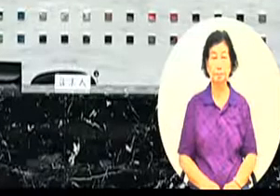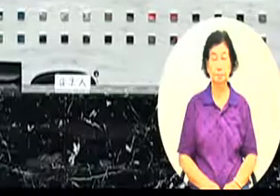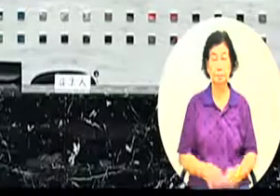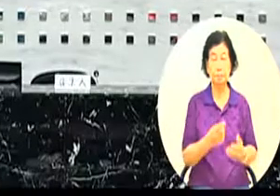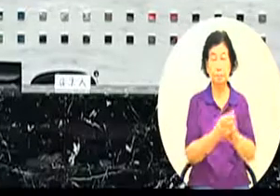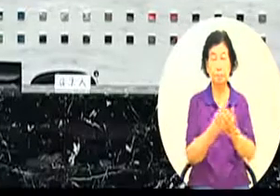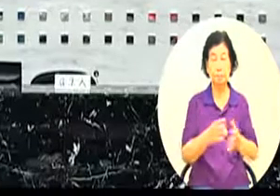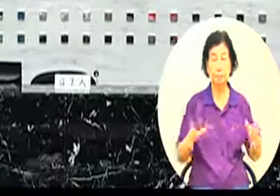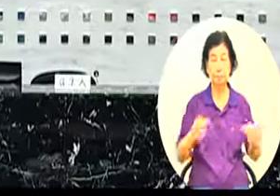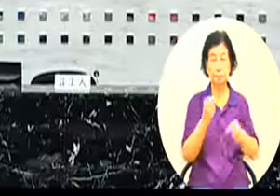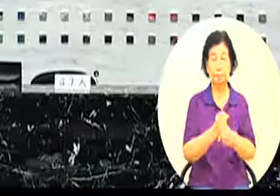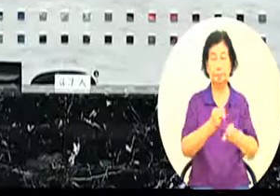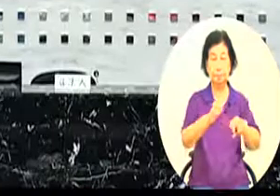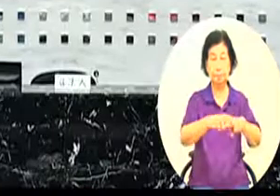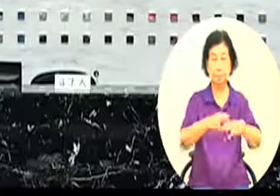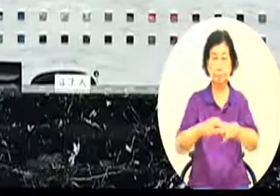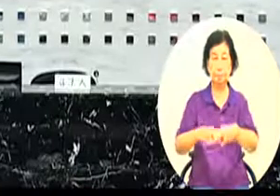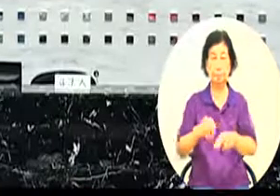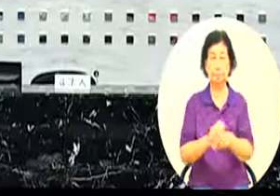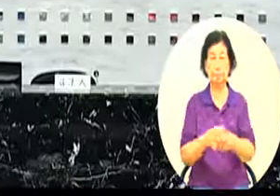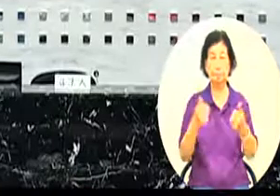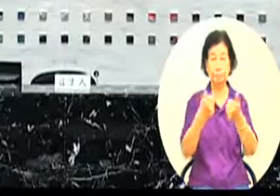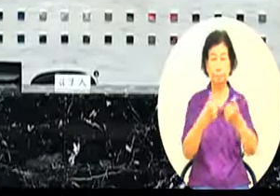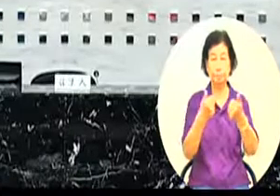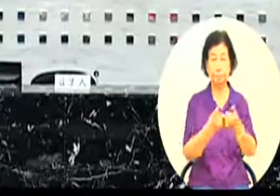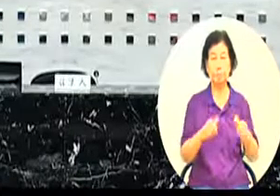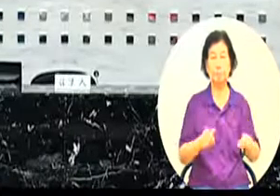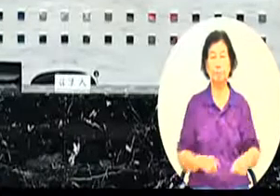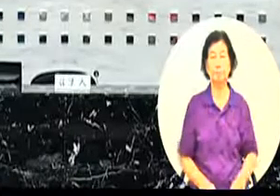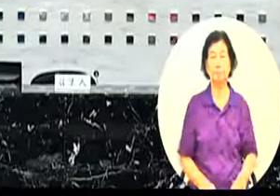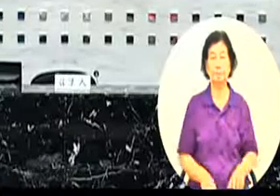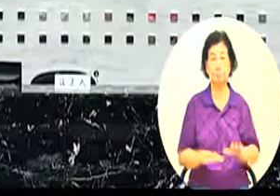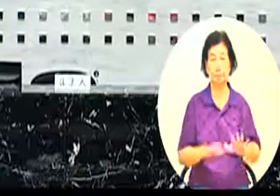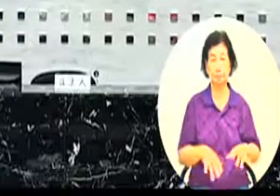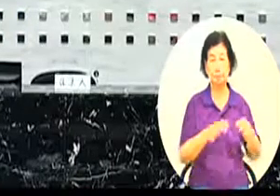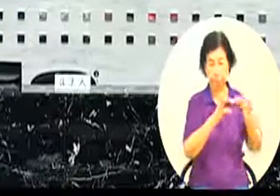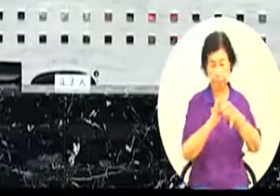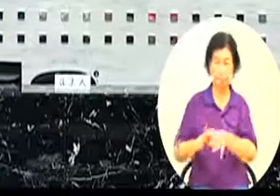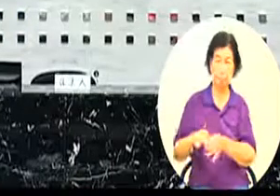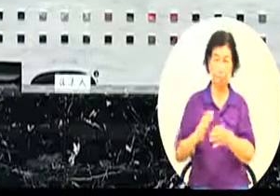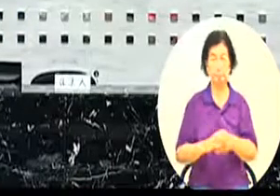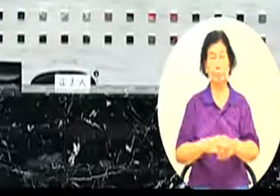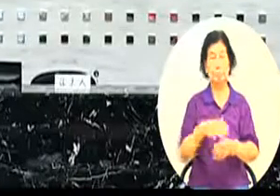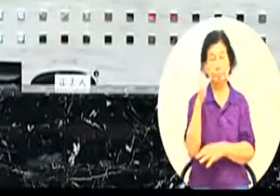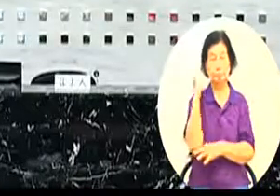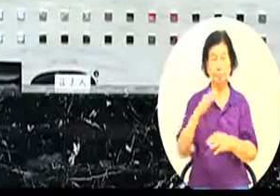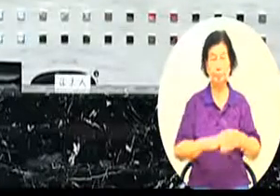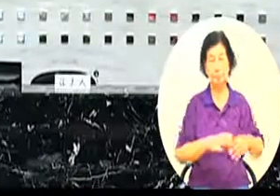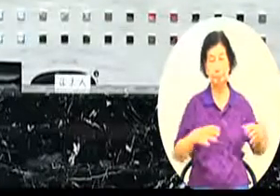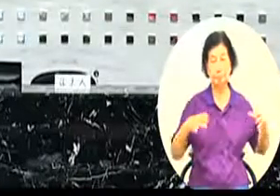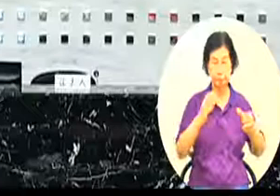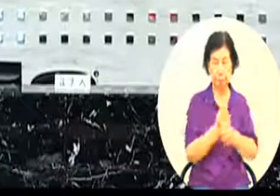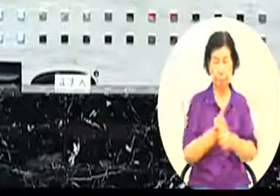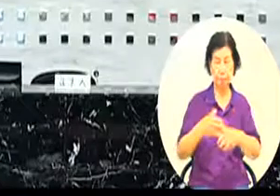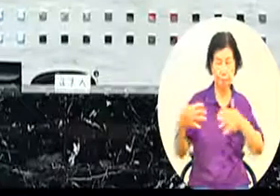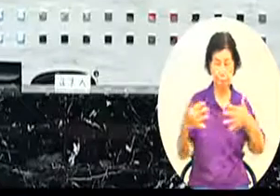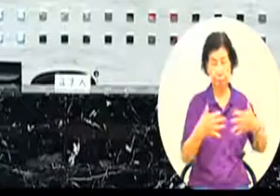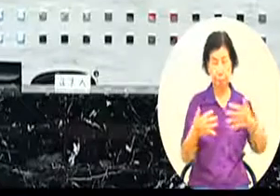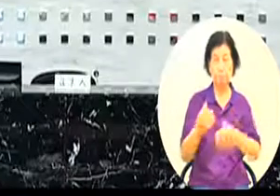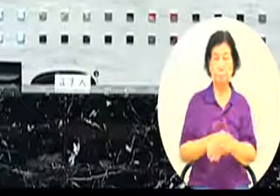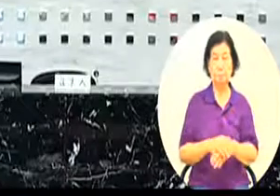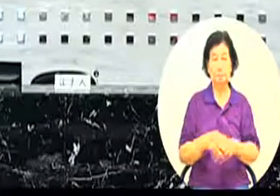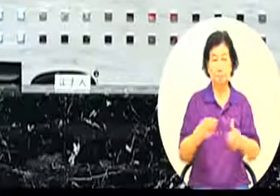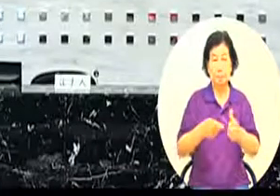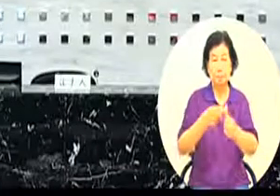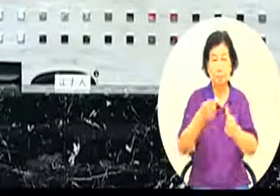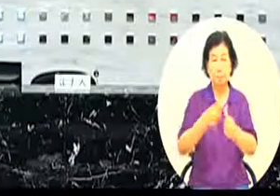各位同仁请就座开会。今天继续施政总质询，第一节由方